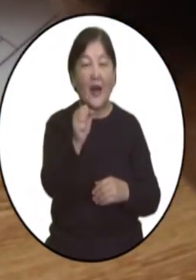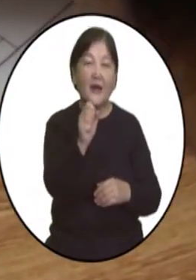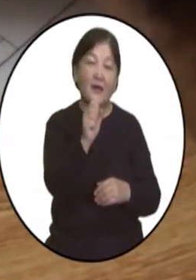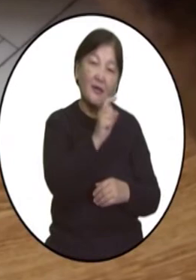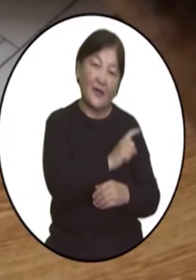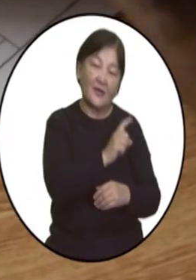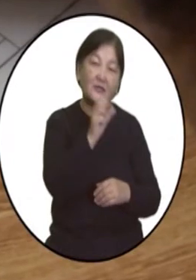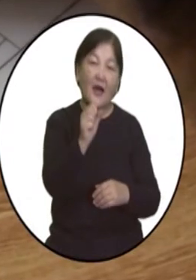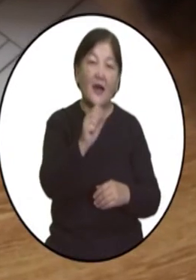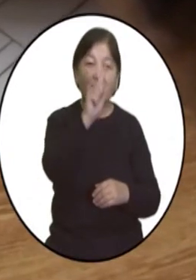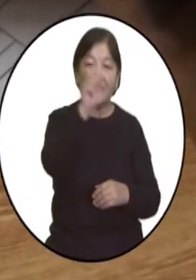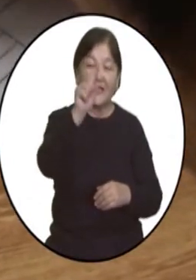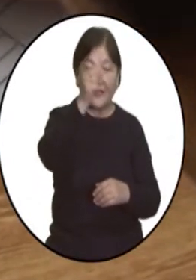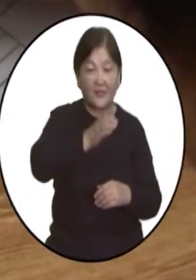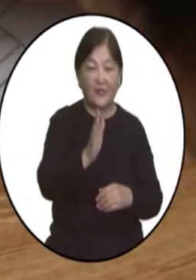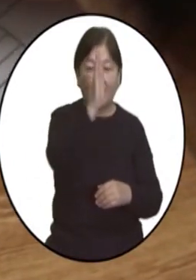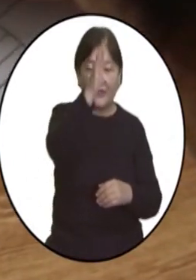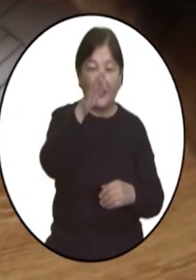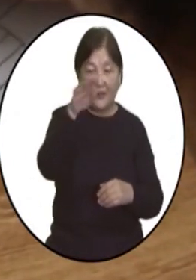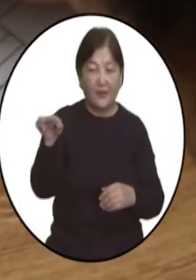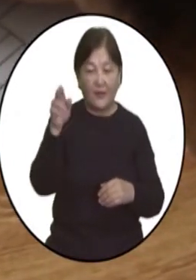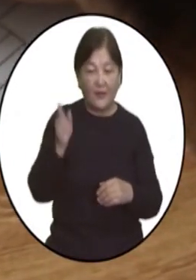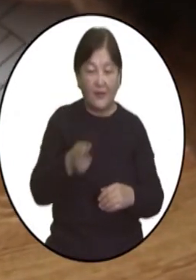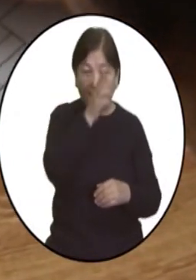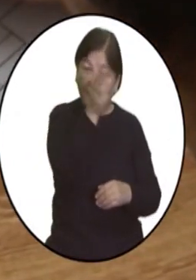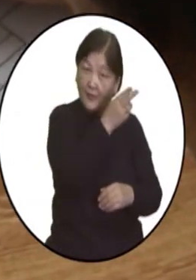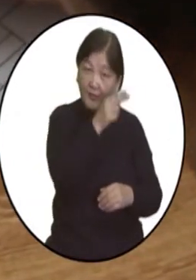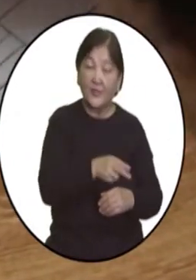гэж бас тэмдэглэж болдгоо.